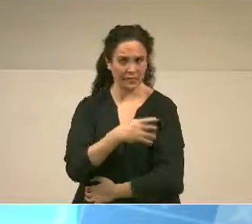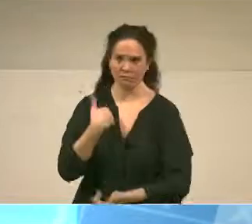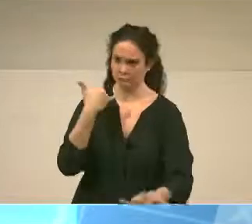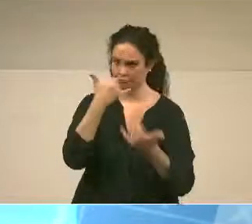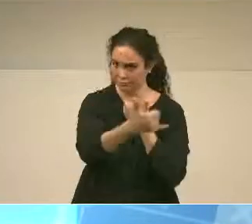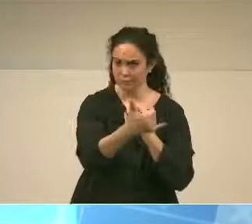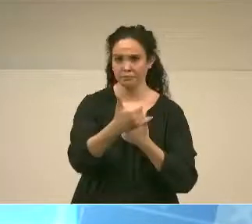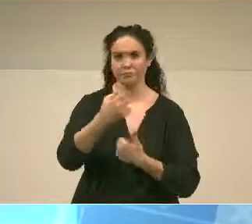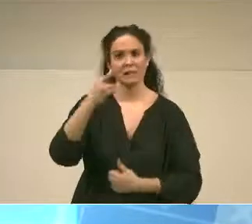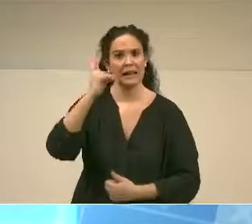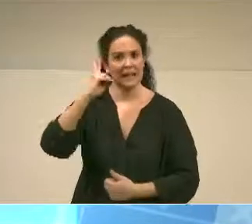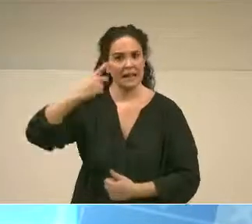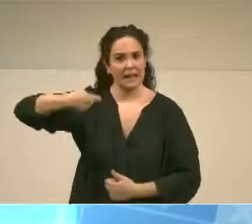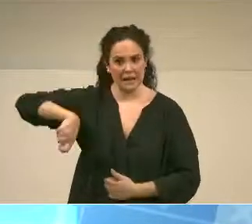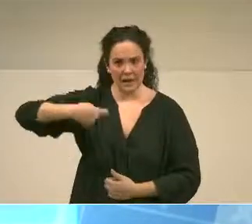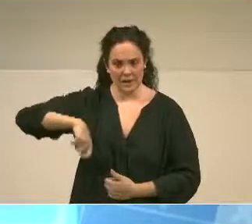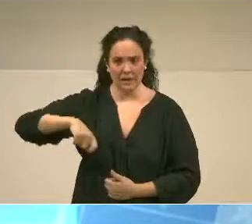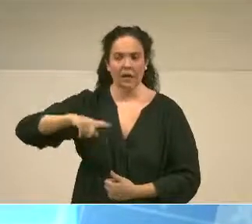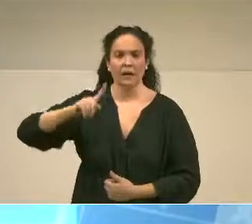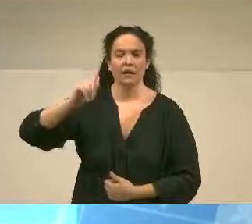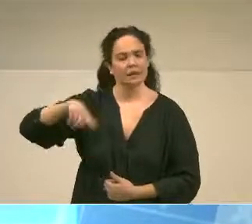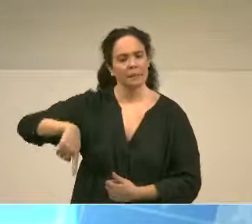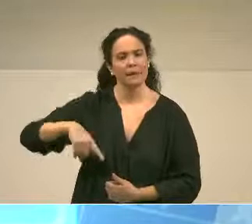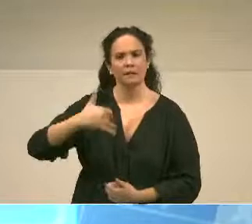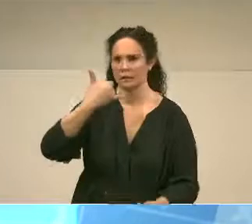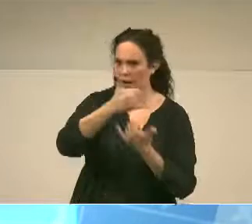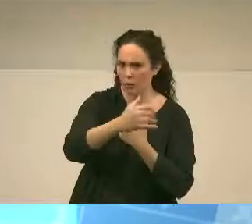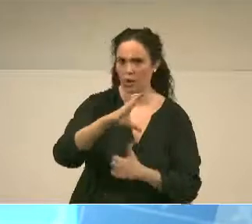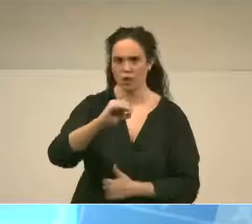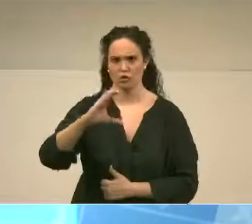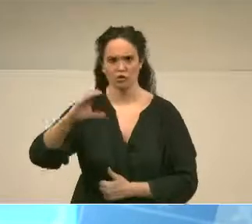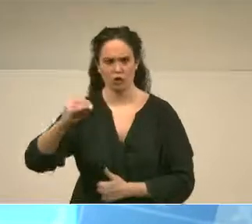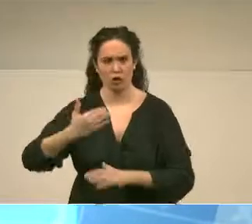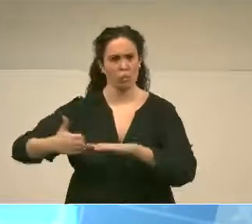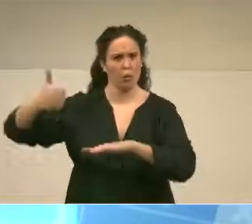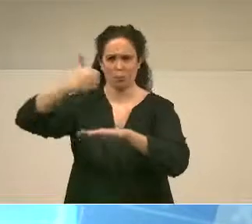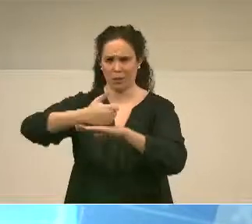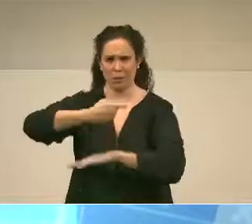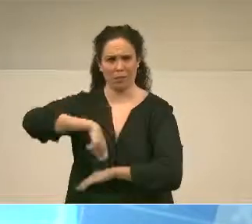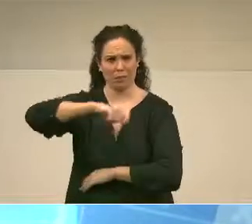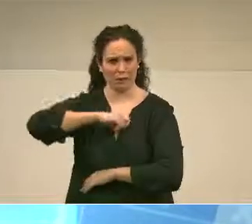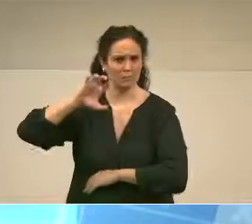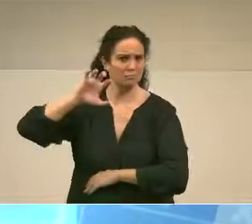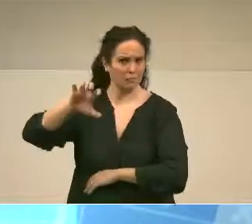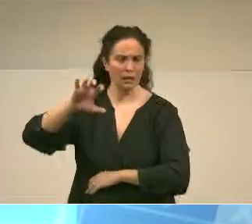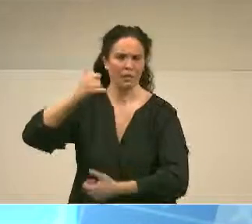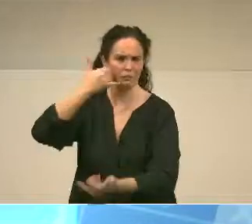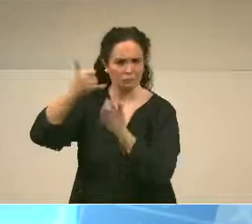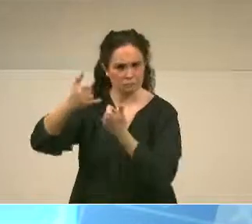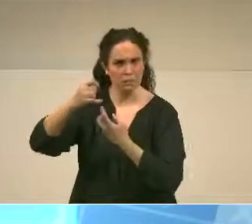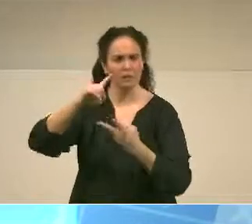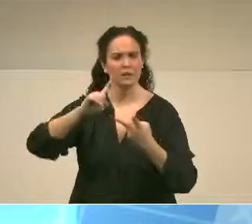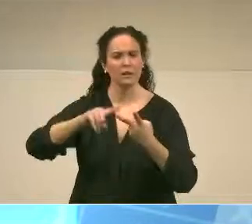lehendakariak gauza bera egin zuen Espainia mailako Comisiones Obreraseko idazkari nagusi den Sordo Jaunarekin, baita Lule